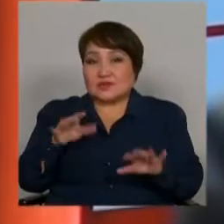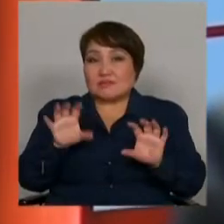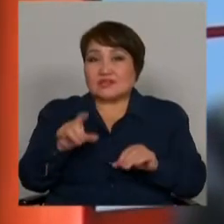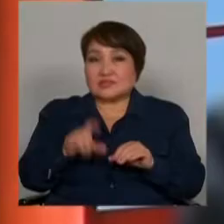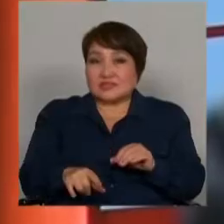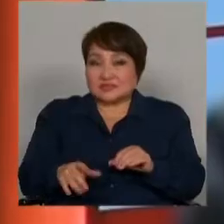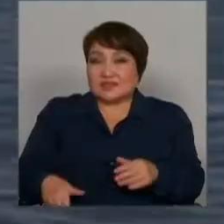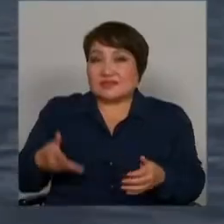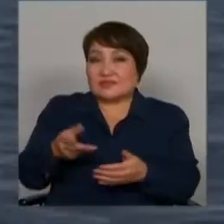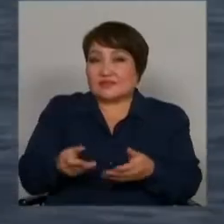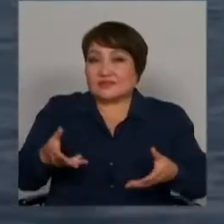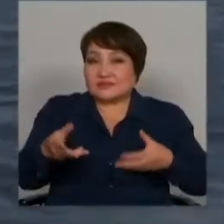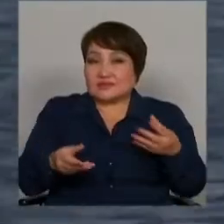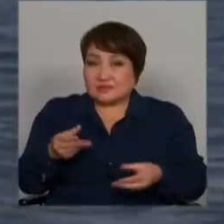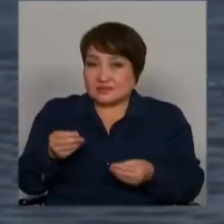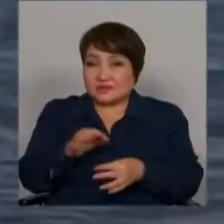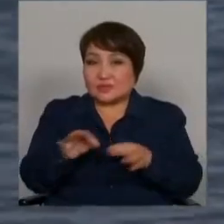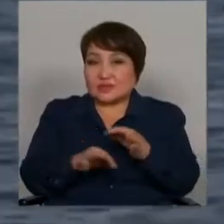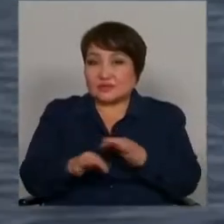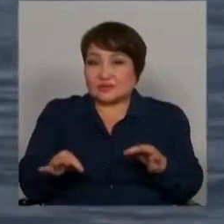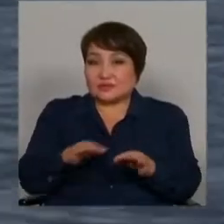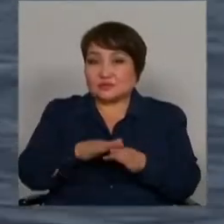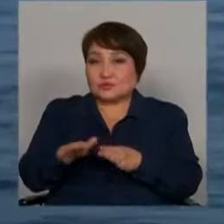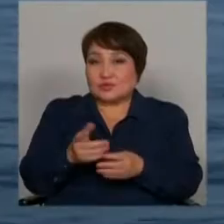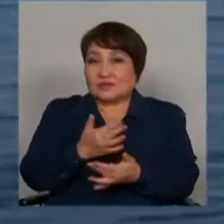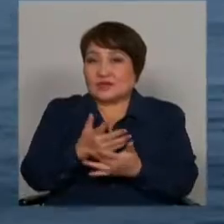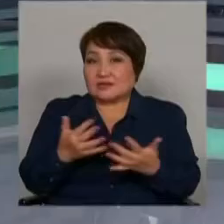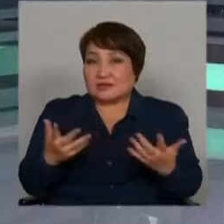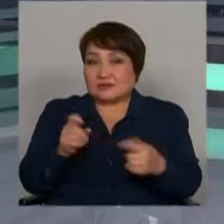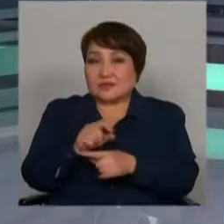жобаларды жүзеге асыруға бірқатар тапсырма берді.